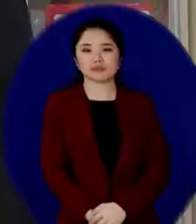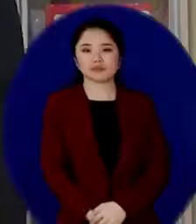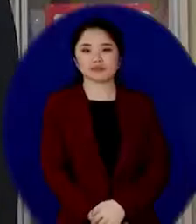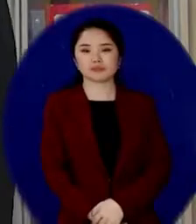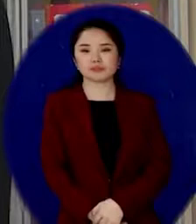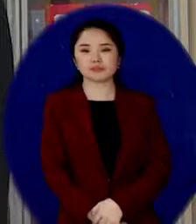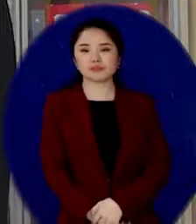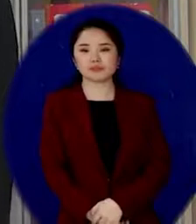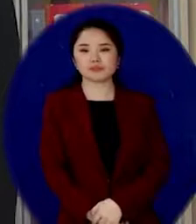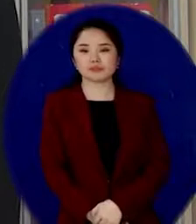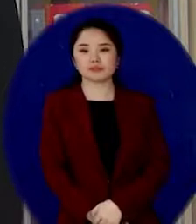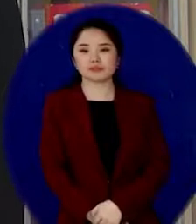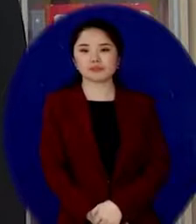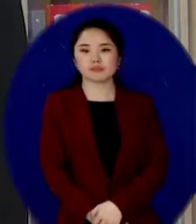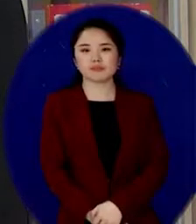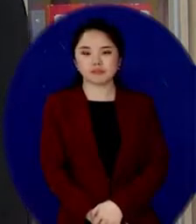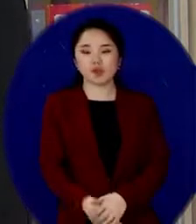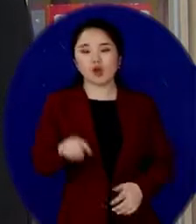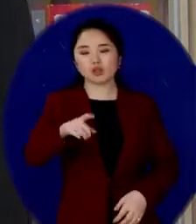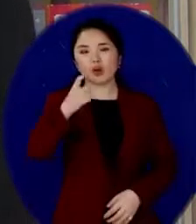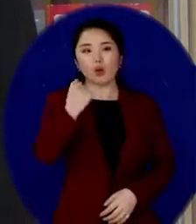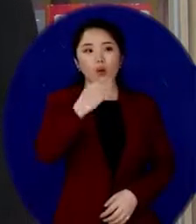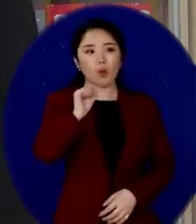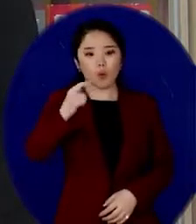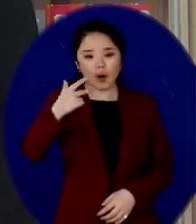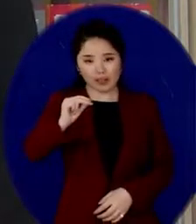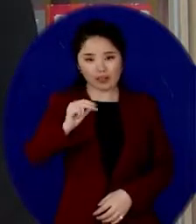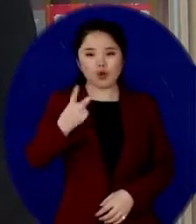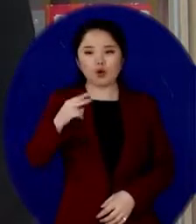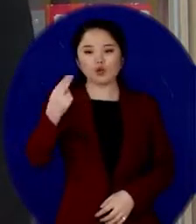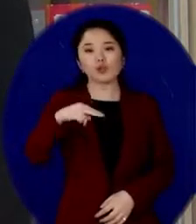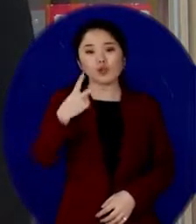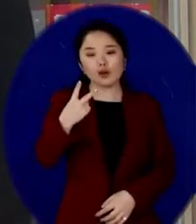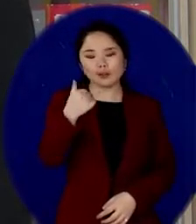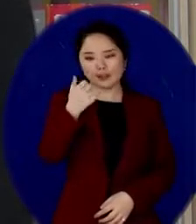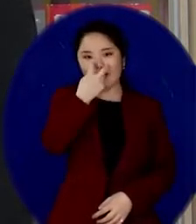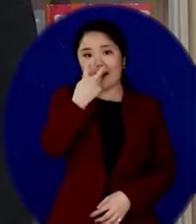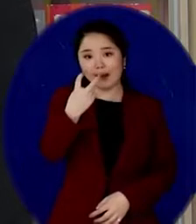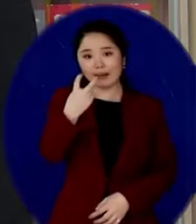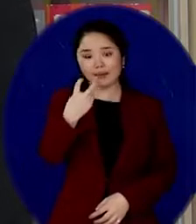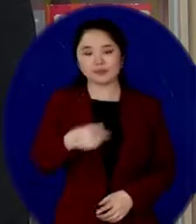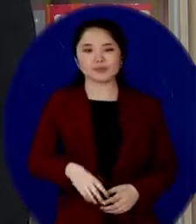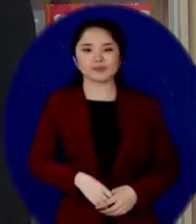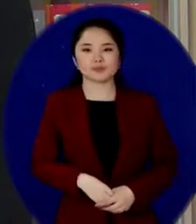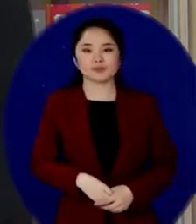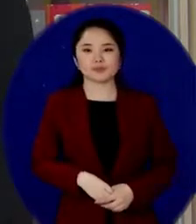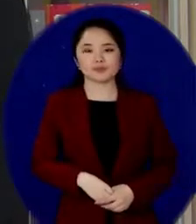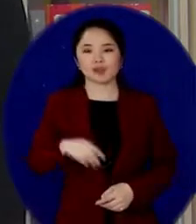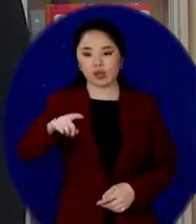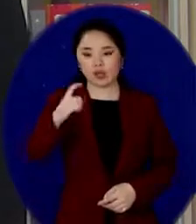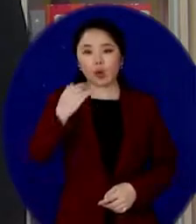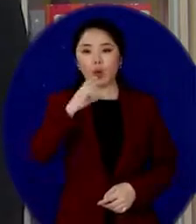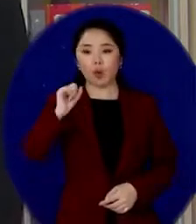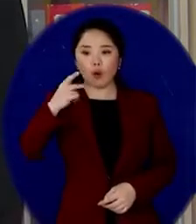За, одоо бүгдээрээ хуваагч үлдэгдэл хоёрыг сайн ажиглая. Энд хуваагч